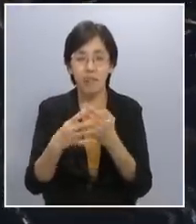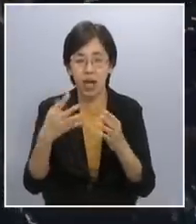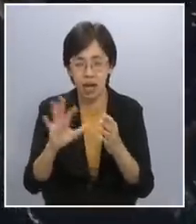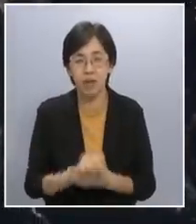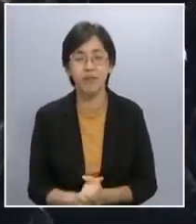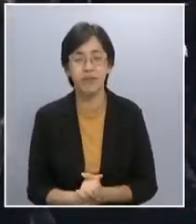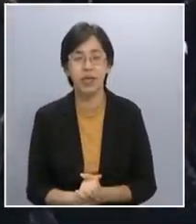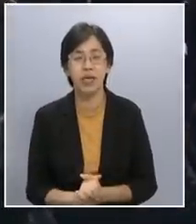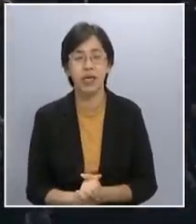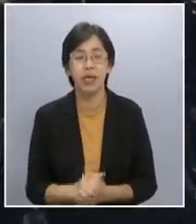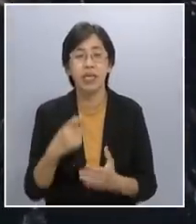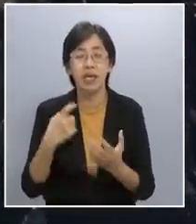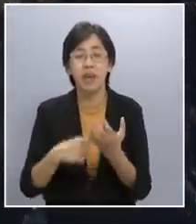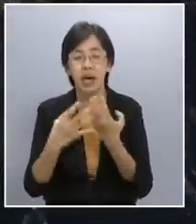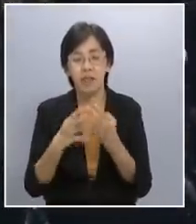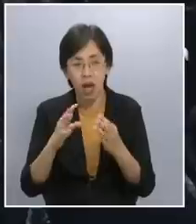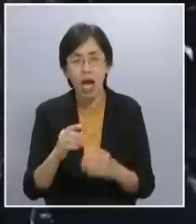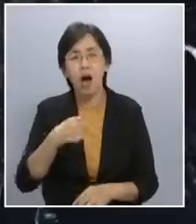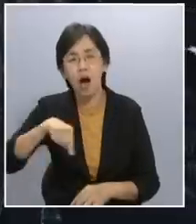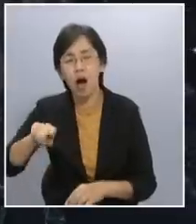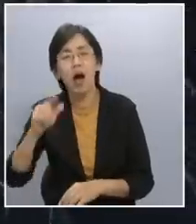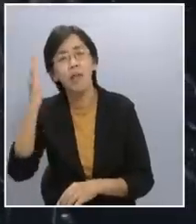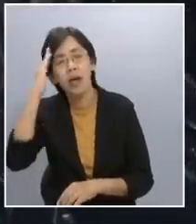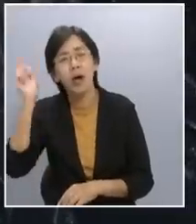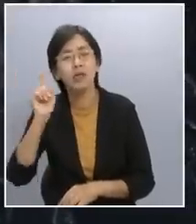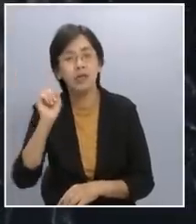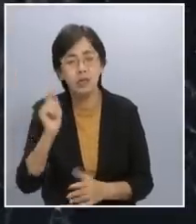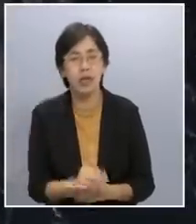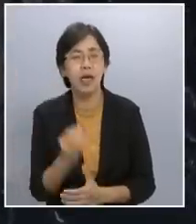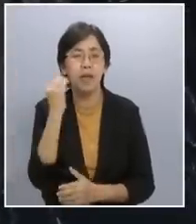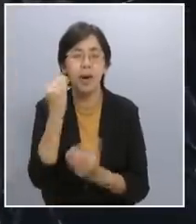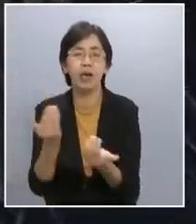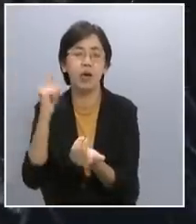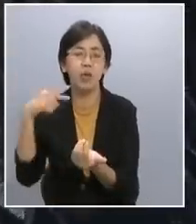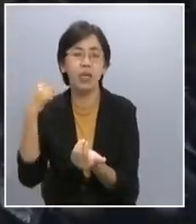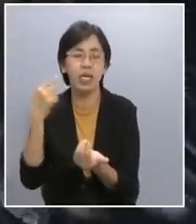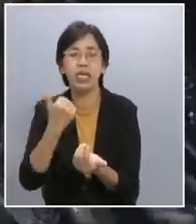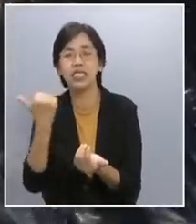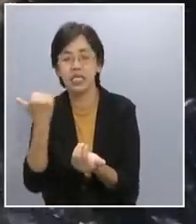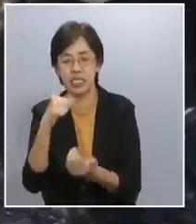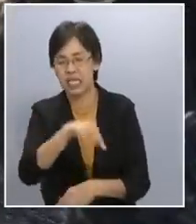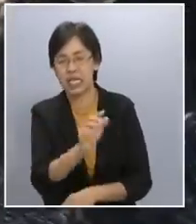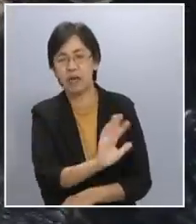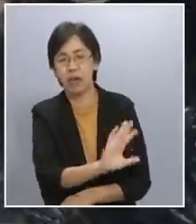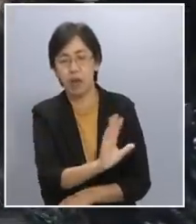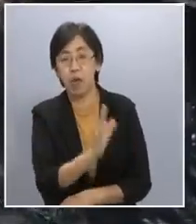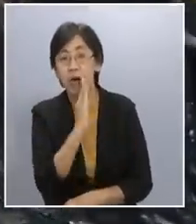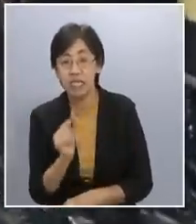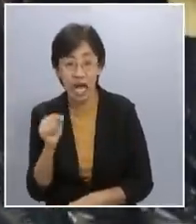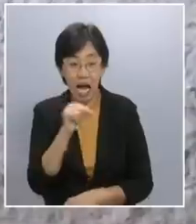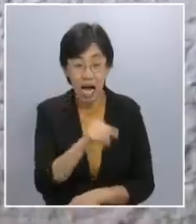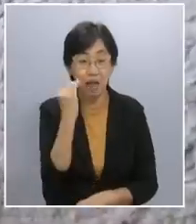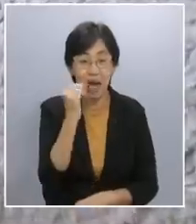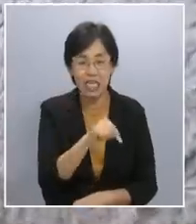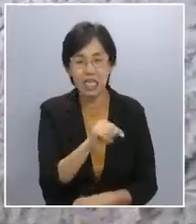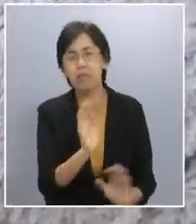ภาของอภัยนะฮะพรประภานะครับจะไปพักอาศัยนะครับที่บ้านของลูกสาวที่อยู่ที่อื่นนะฮะเพราะกลัวว่าหากกลับไปพักที่บ้านแล้ว